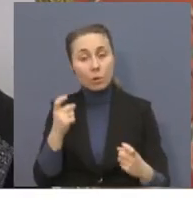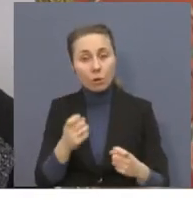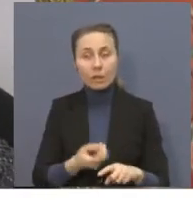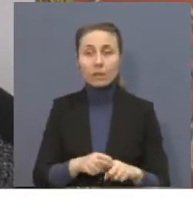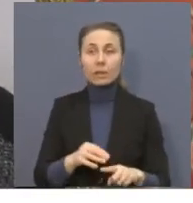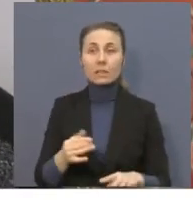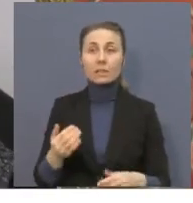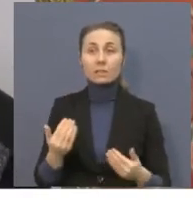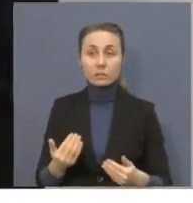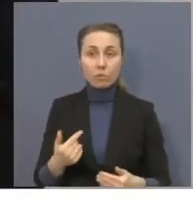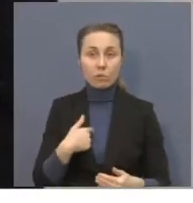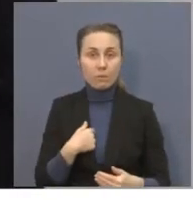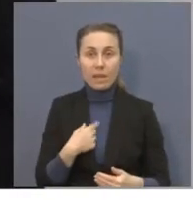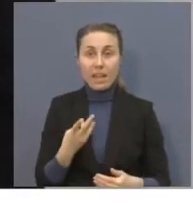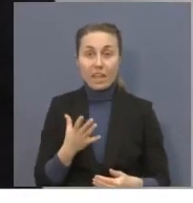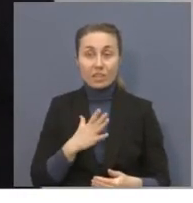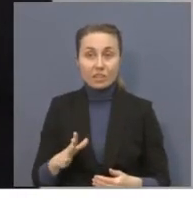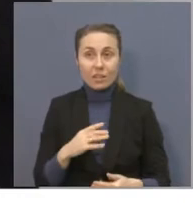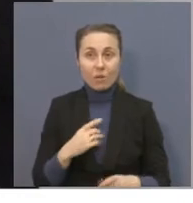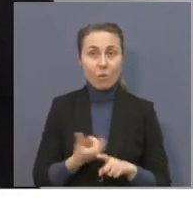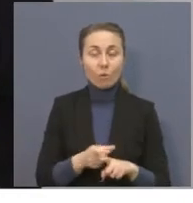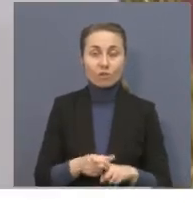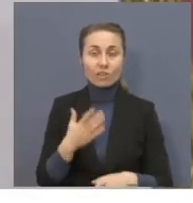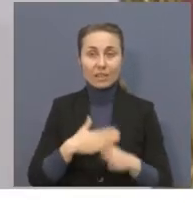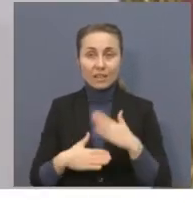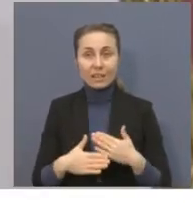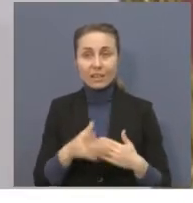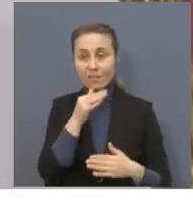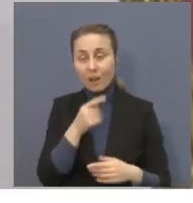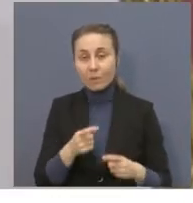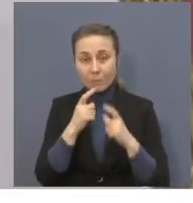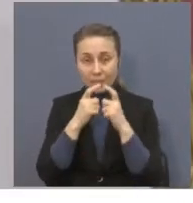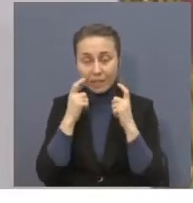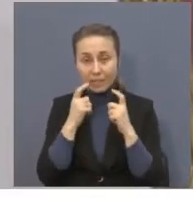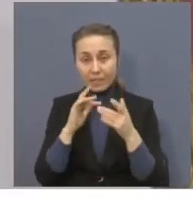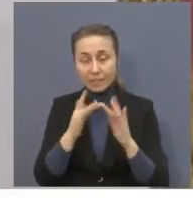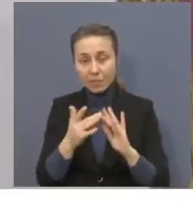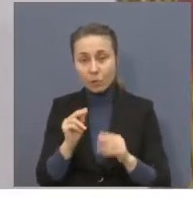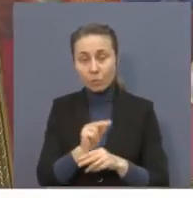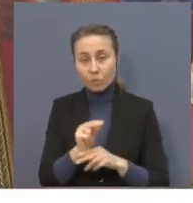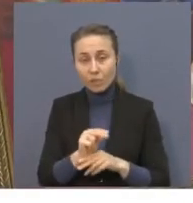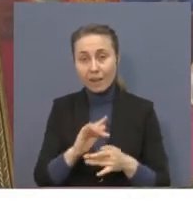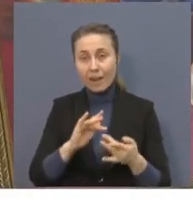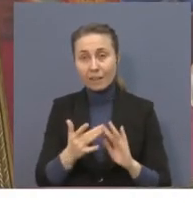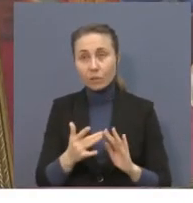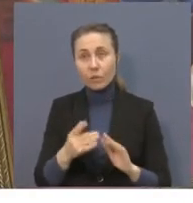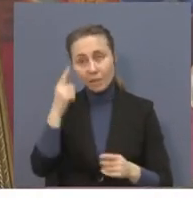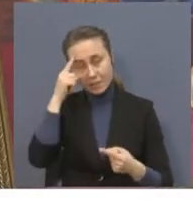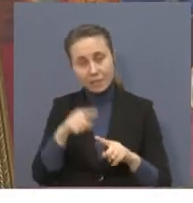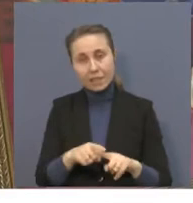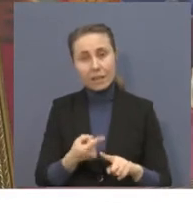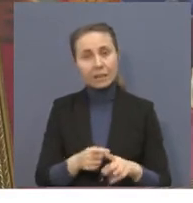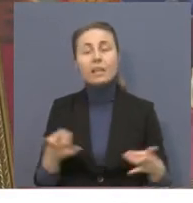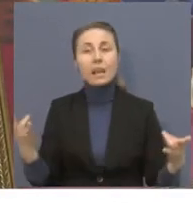было неожиданным. Мы очень рады сейчас во время дистанционного обучения. Электронная техника является